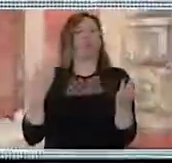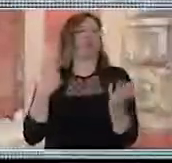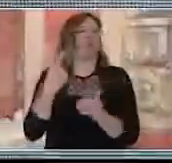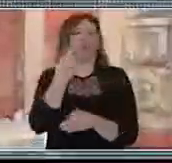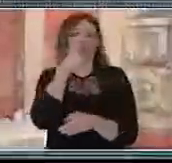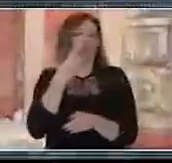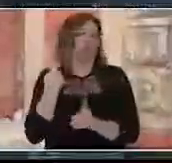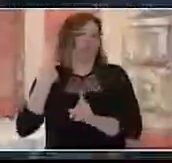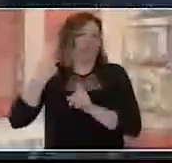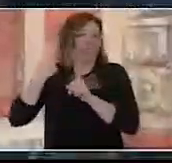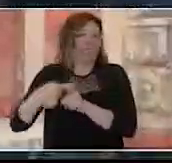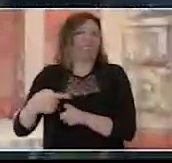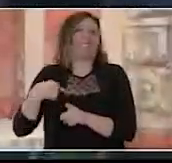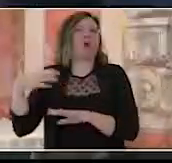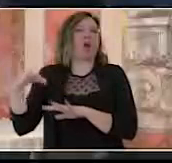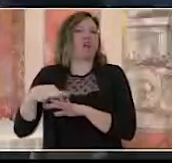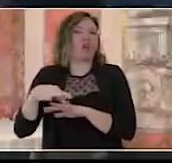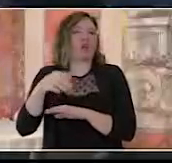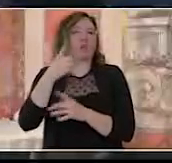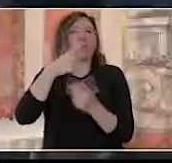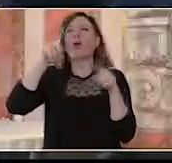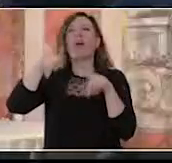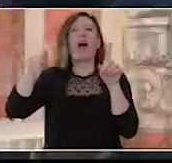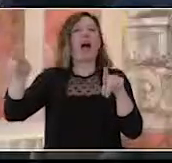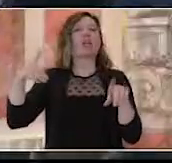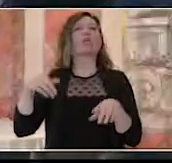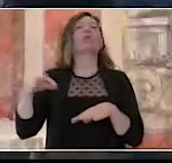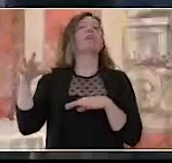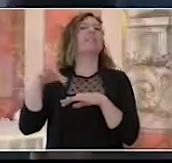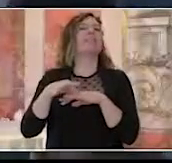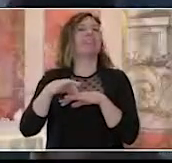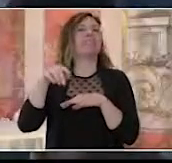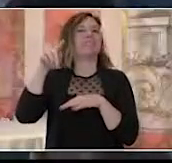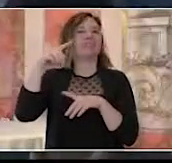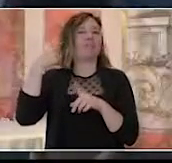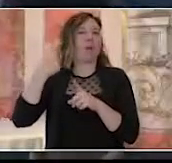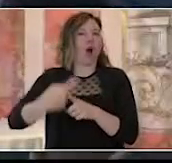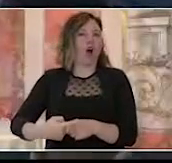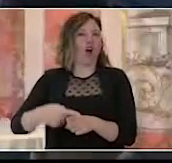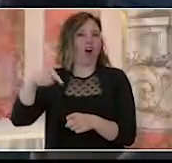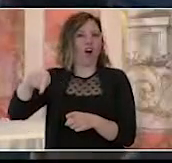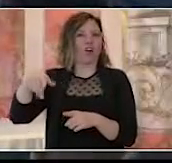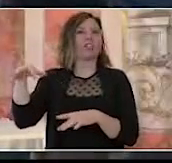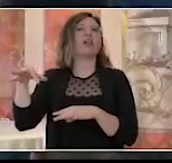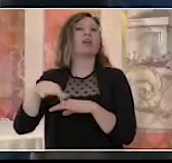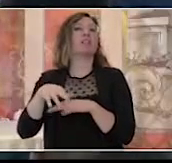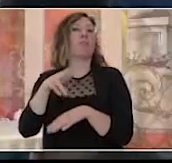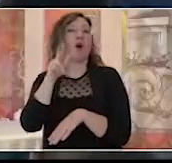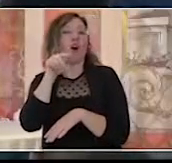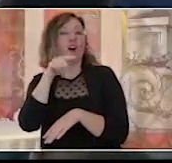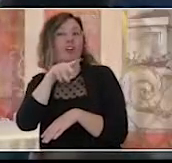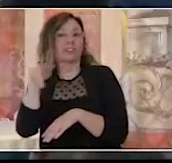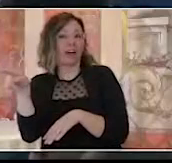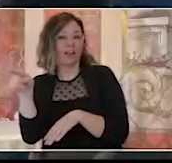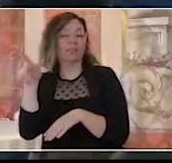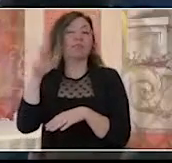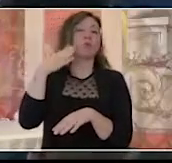voi siete, alcuni tra voi sono i testimoni della sposa sposo.